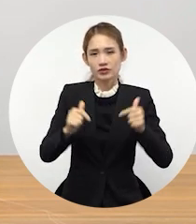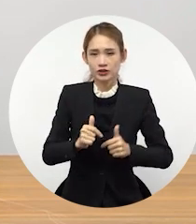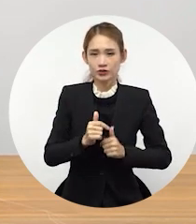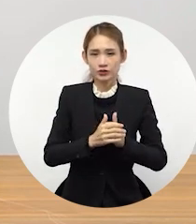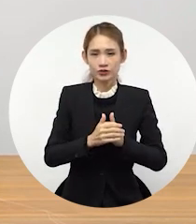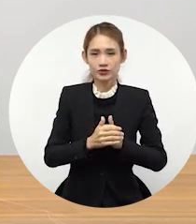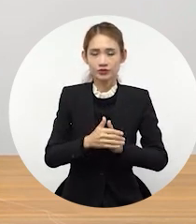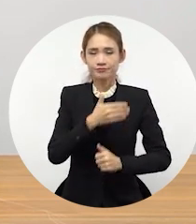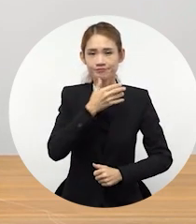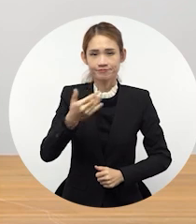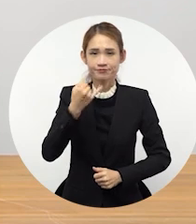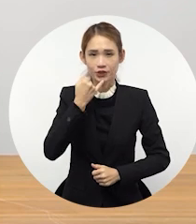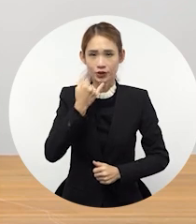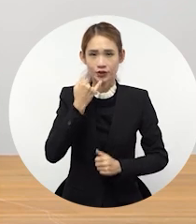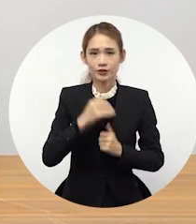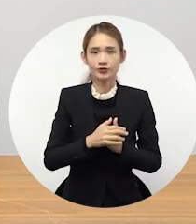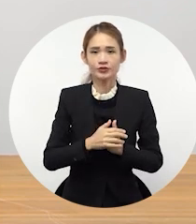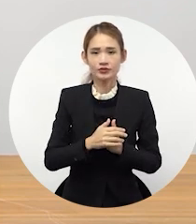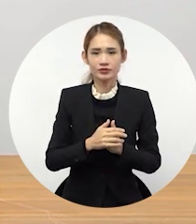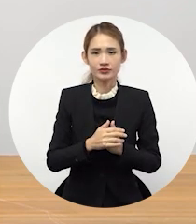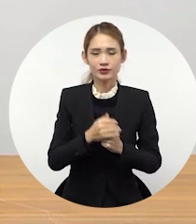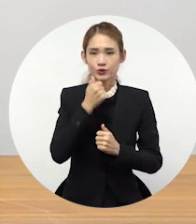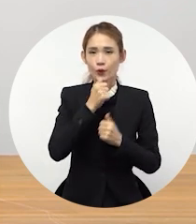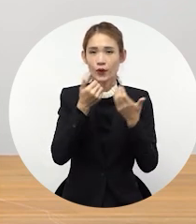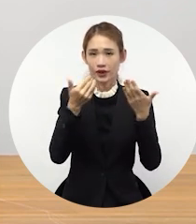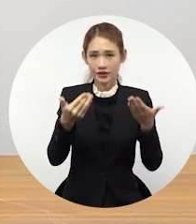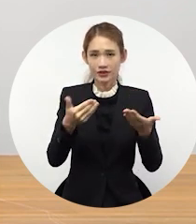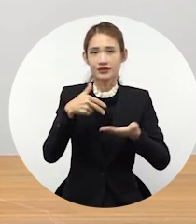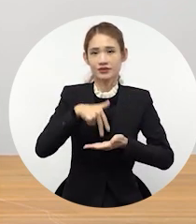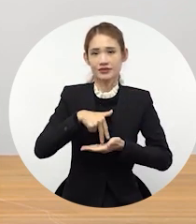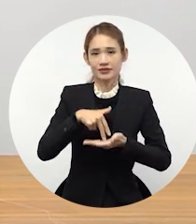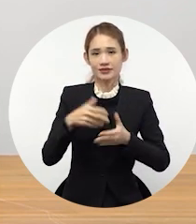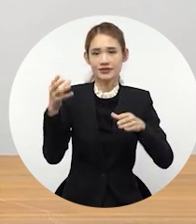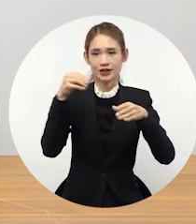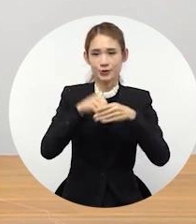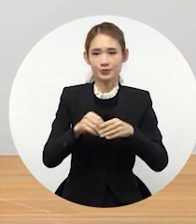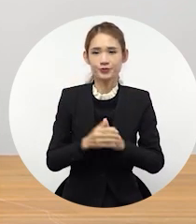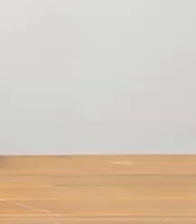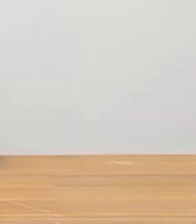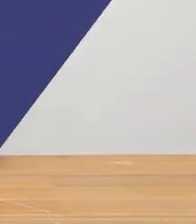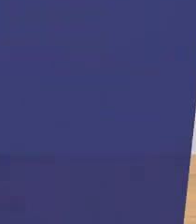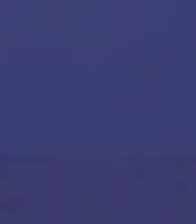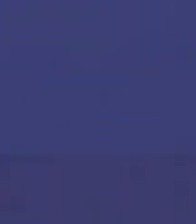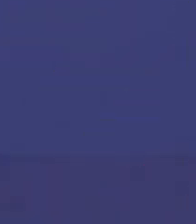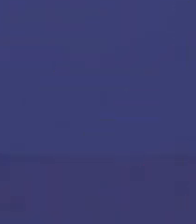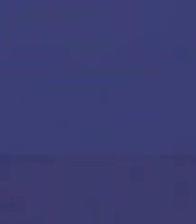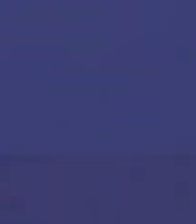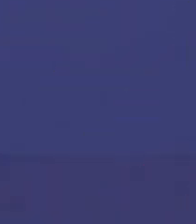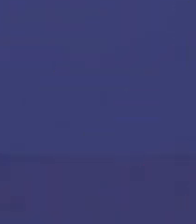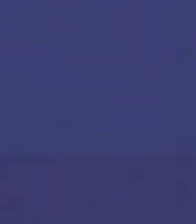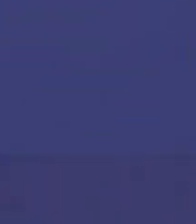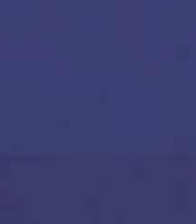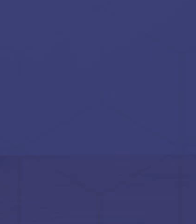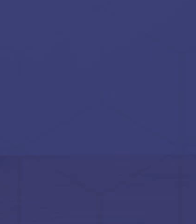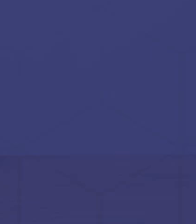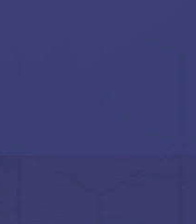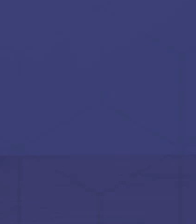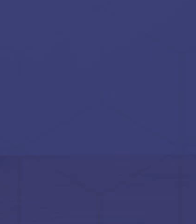네. 지금 현재는 크지 않은 표현이기 때문에 저희가 좀 소개해드리는 차원에서 담아봤습니다.